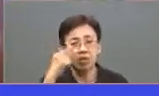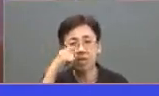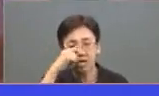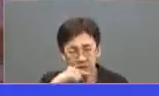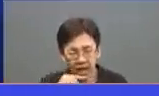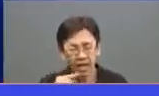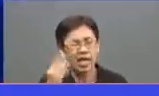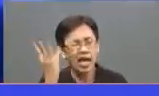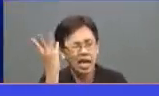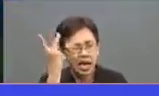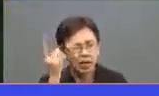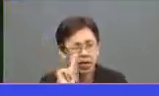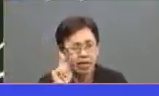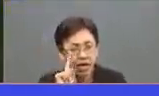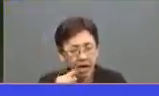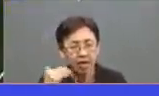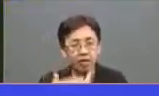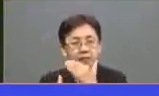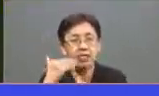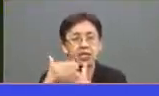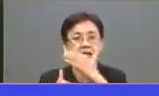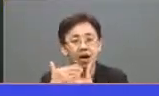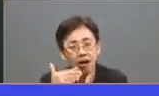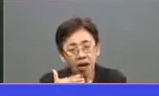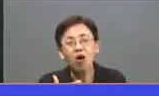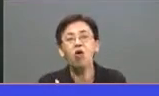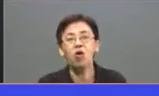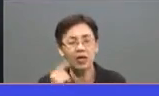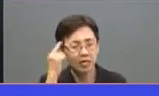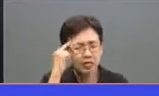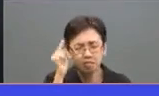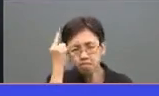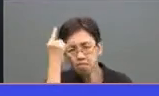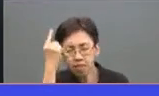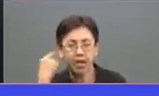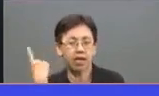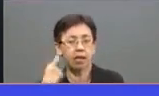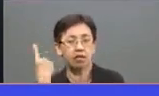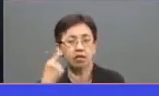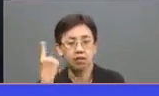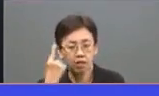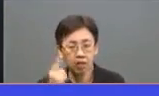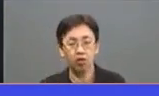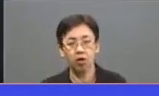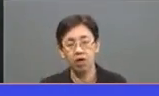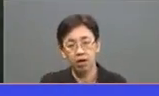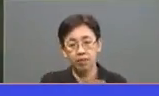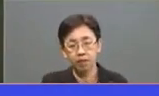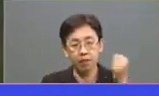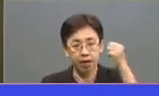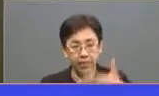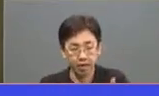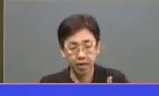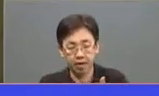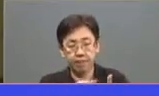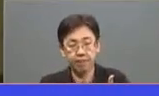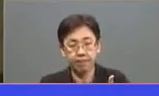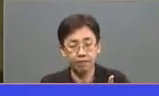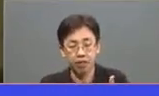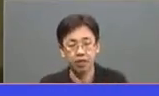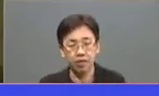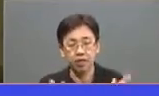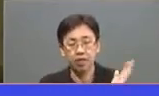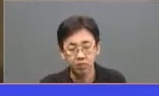สุดาวรหวังสุภกิจโกศลนะครับรัฐมนตรีว่าการกระทรวงการท่องเที่ยวและกีฬาครับร่วมแสดงวิสัยทัศน์ในงาน